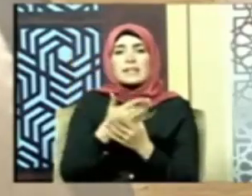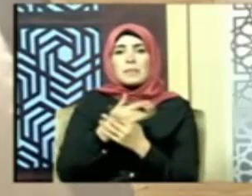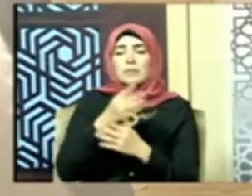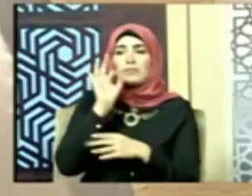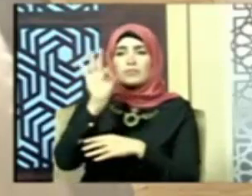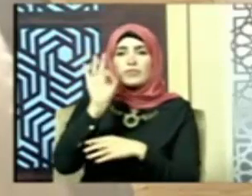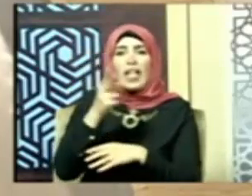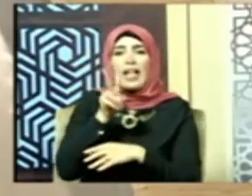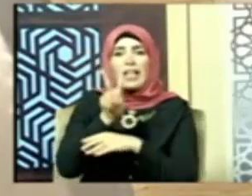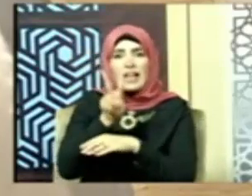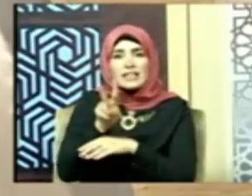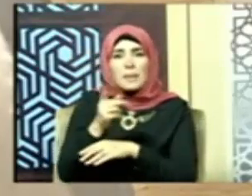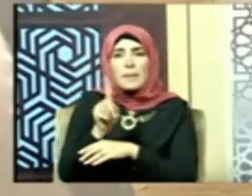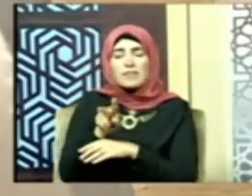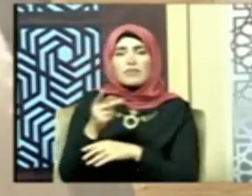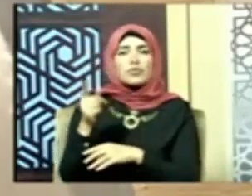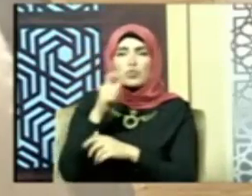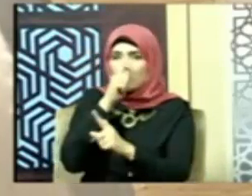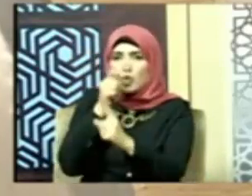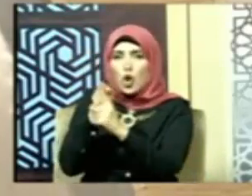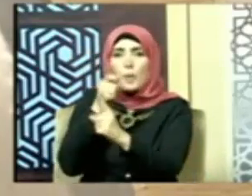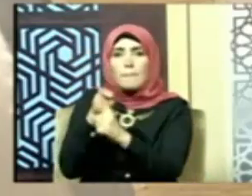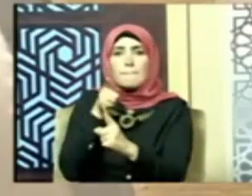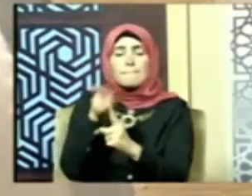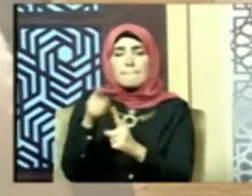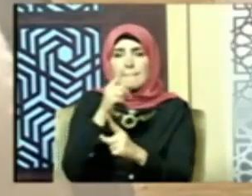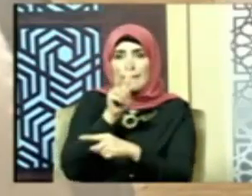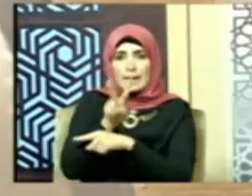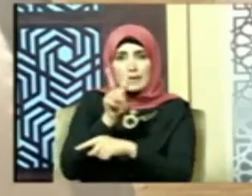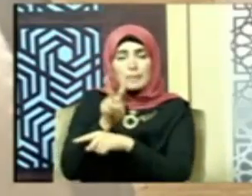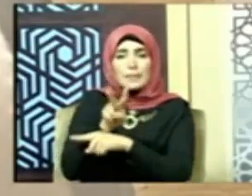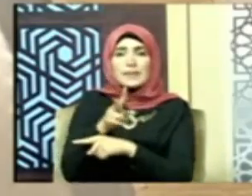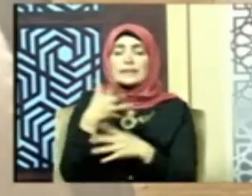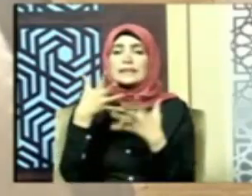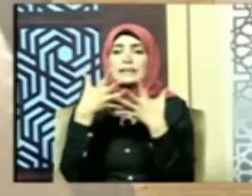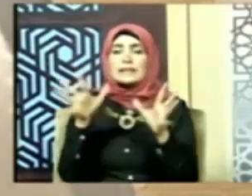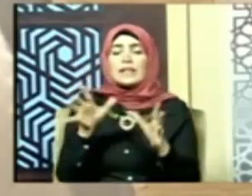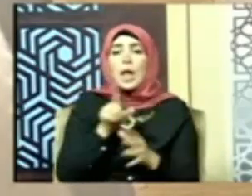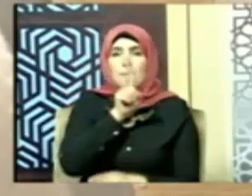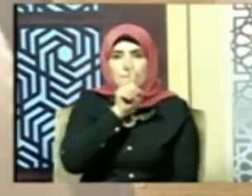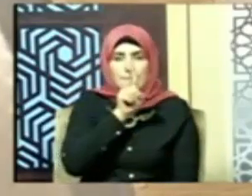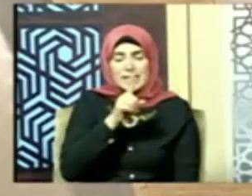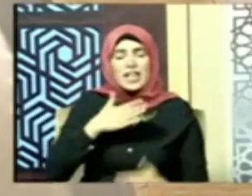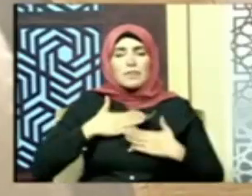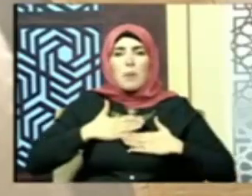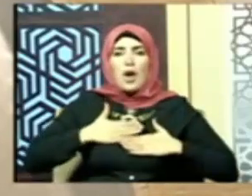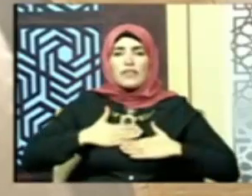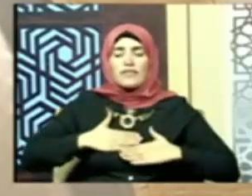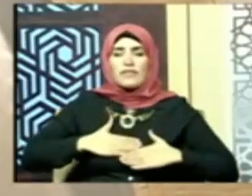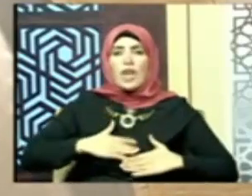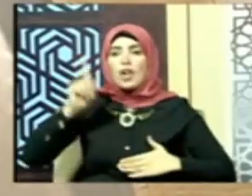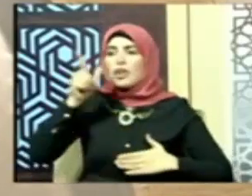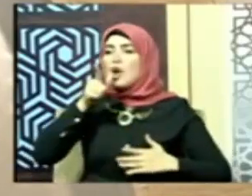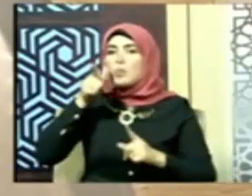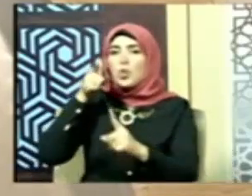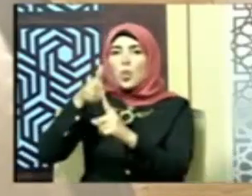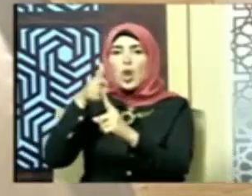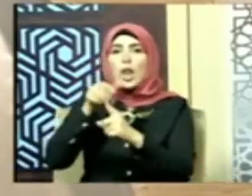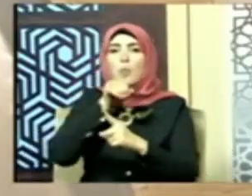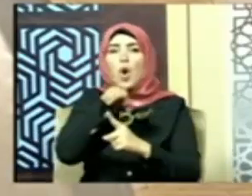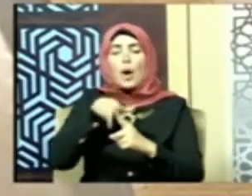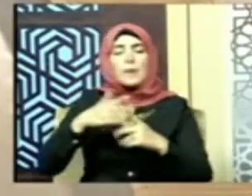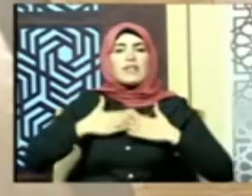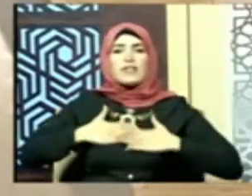يرمونك به كذبا وافتراء وبهتانا، ولكن اطمئن فإنهم